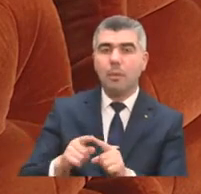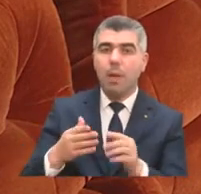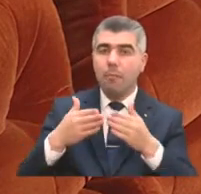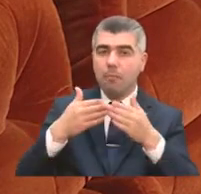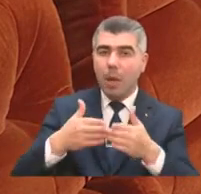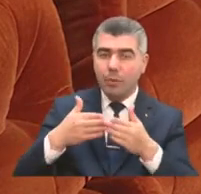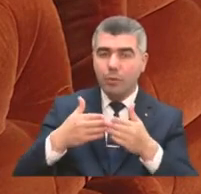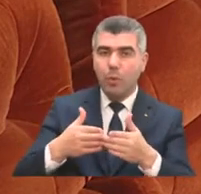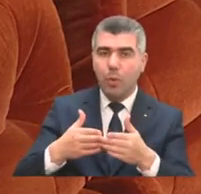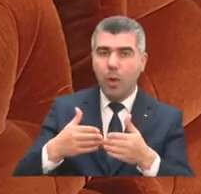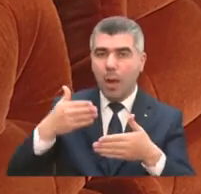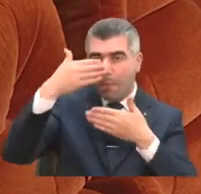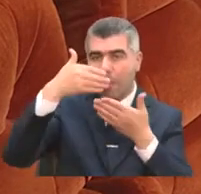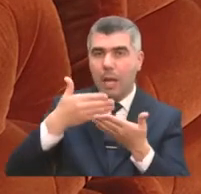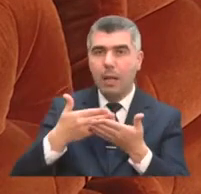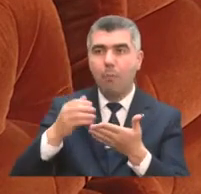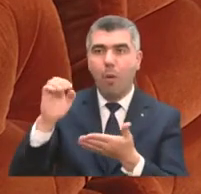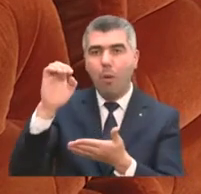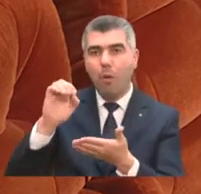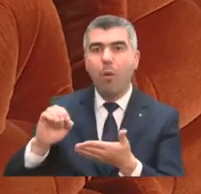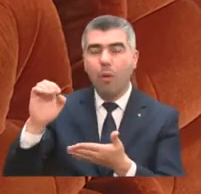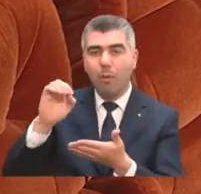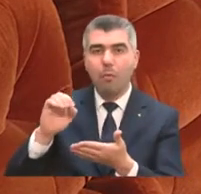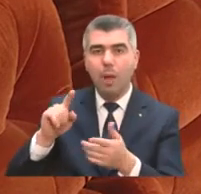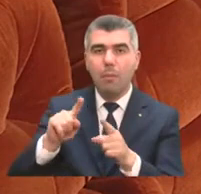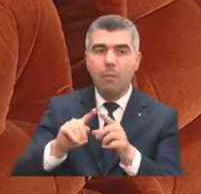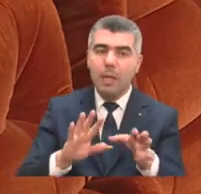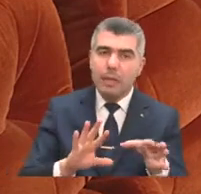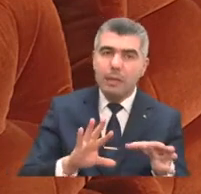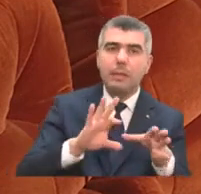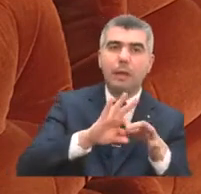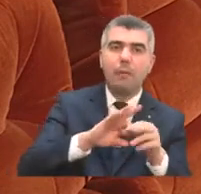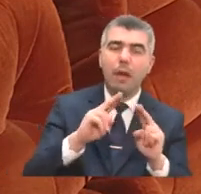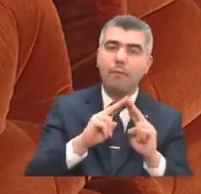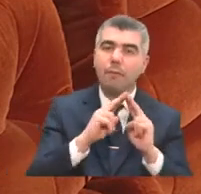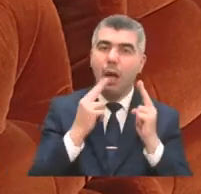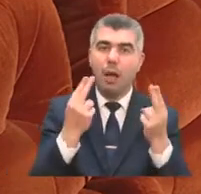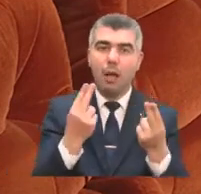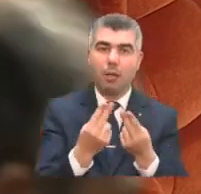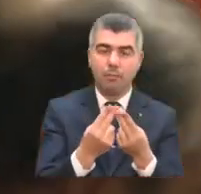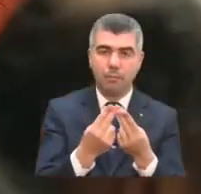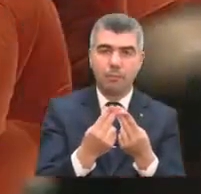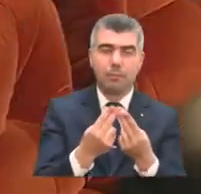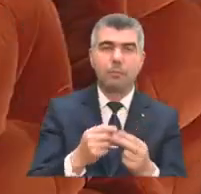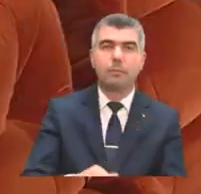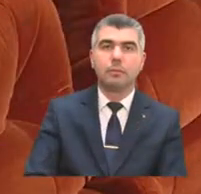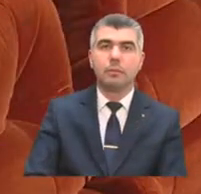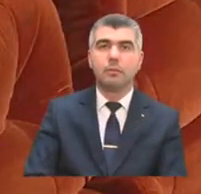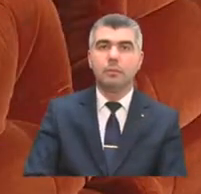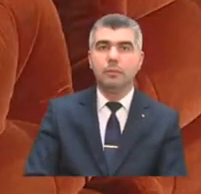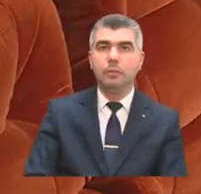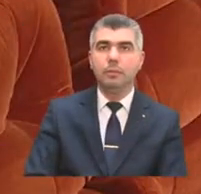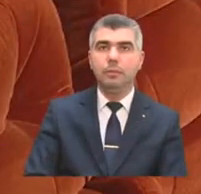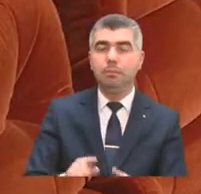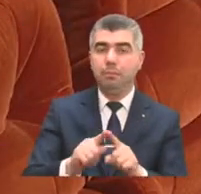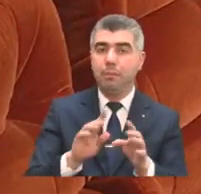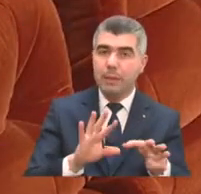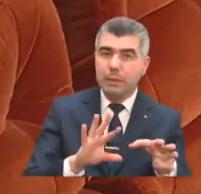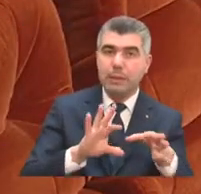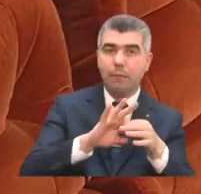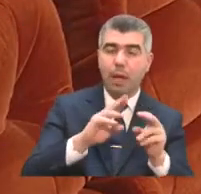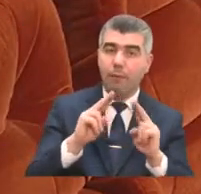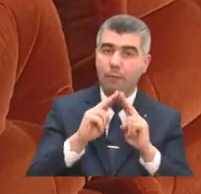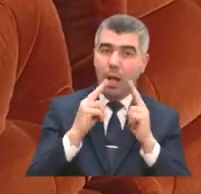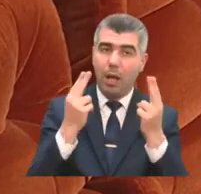بين المغرب وأوروبا تخضع للاتفاق الدولي اللي تيأثروا، وهذا الاتفاق الدولي تينص